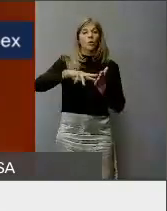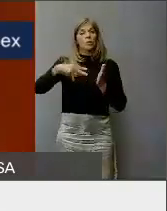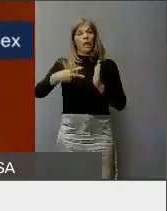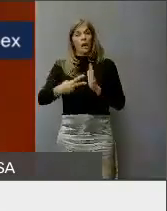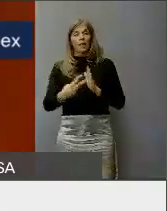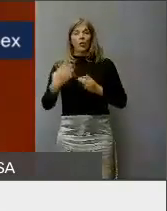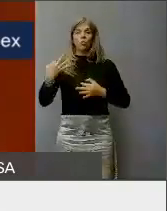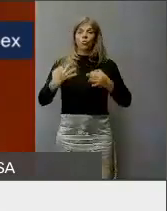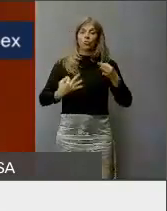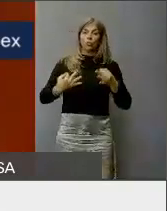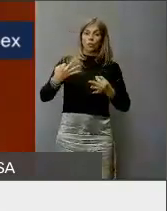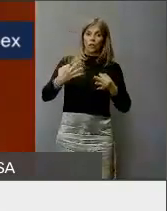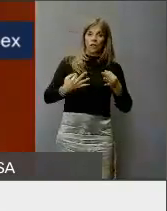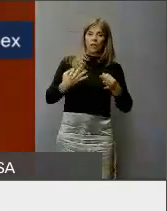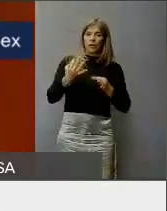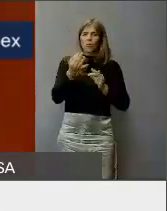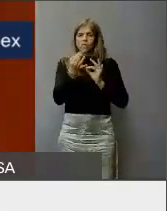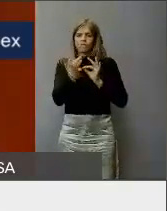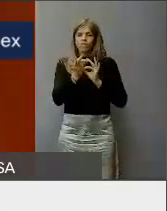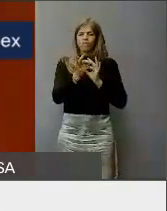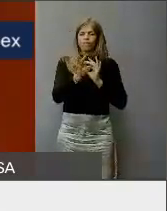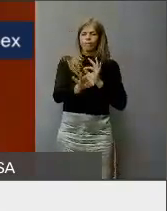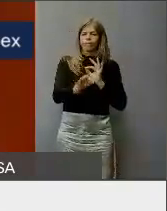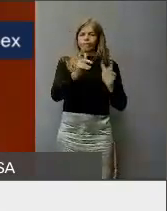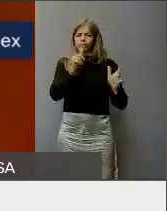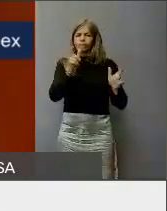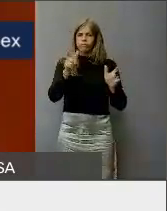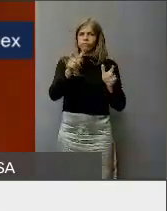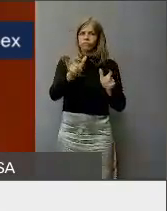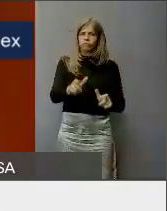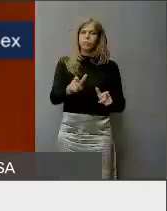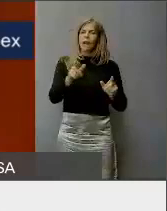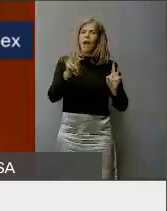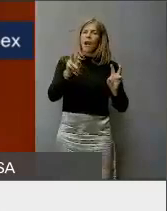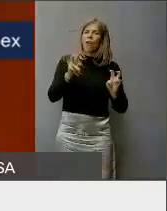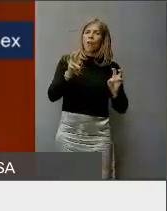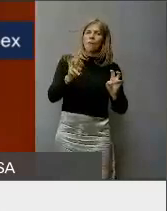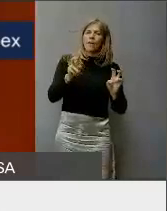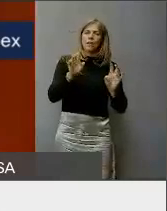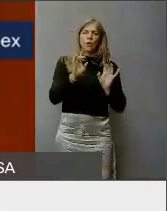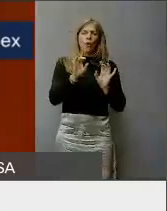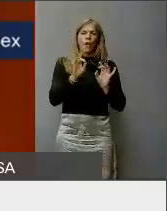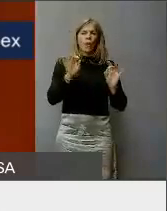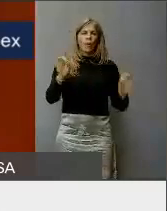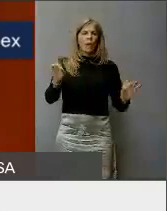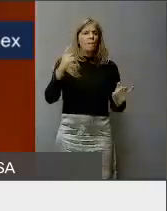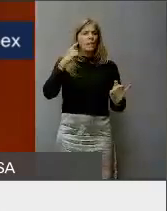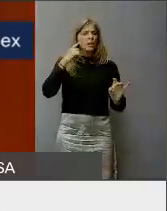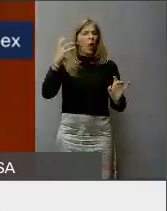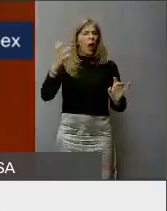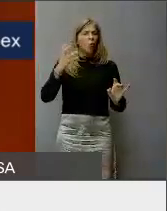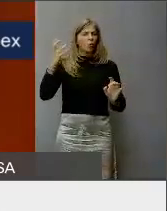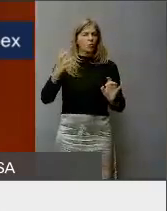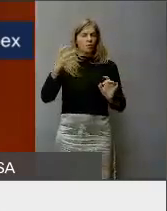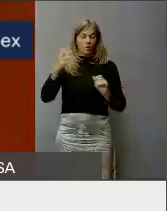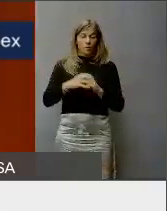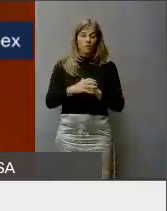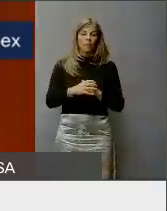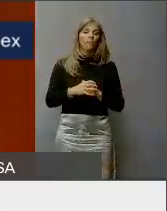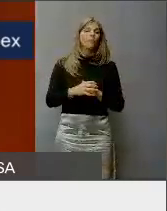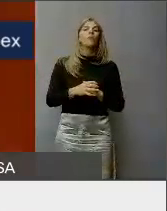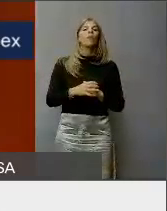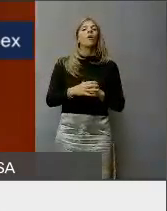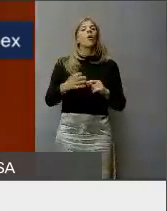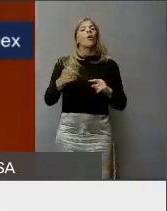particolare attenzione alla materia dell'inquinamento acustico la ideazione e